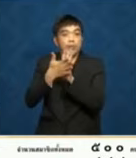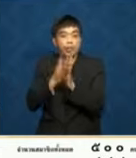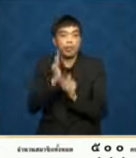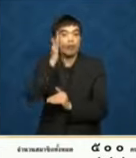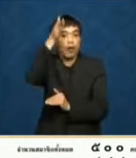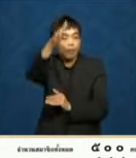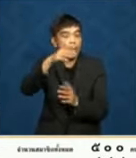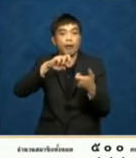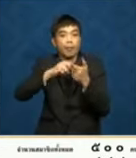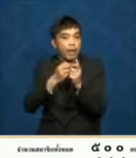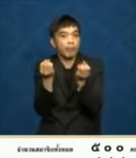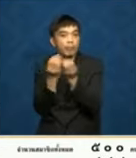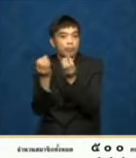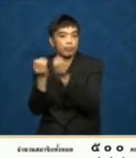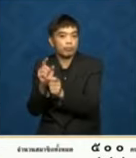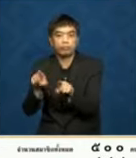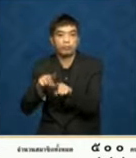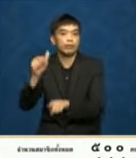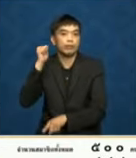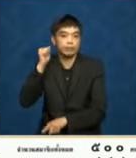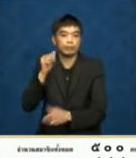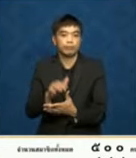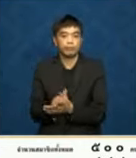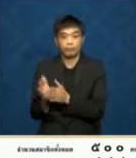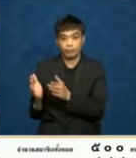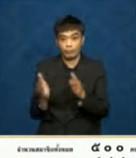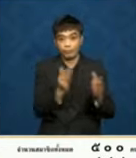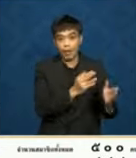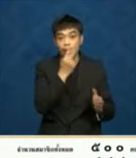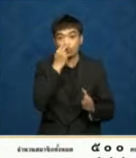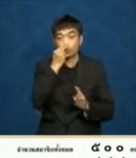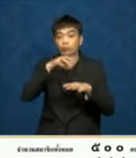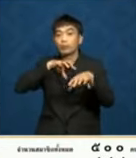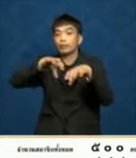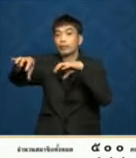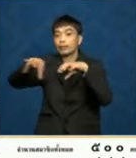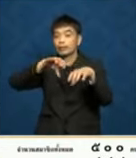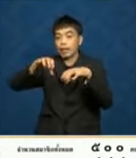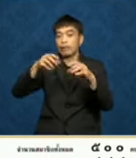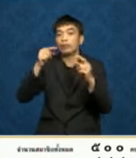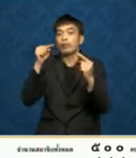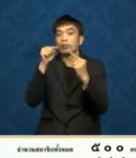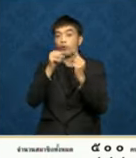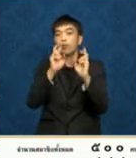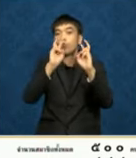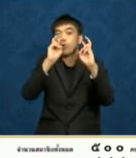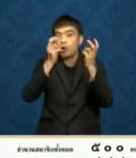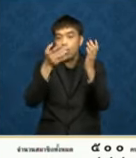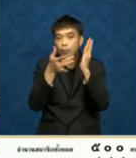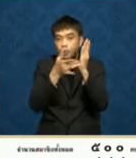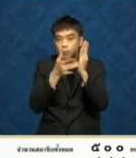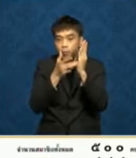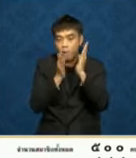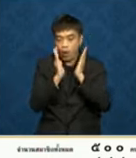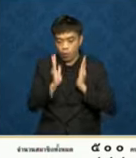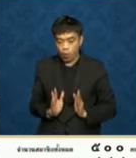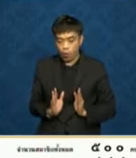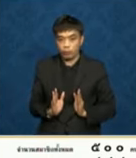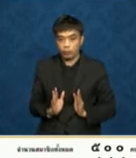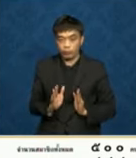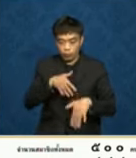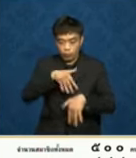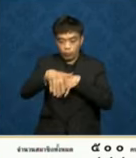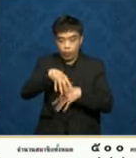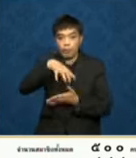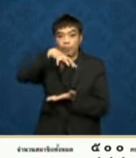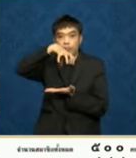ผมจะแ่งกอธปลายของผมเป็ 3 หวข้อครับว่าถ้าเราจะส่างงบรมาณด้านดจิตัลโดยใช้ประชาชนเป็ศูนยกลางวประชาชนควรจะไดร